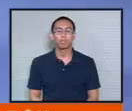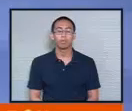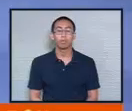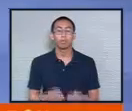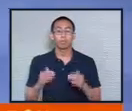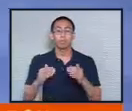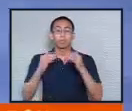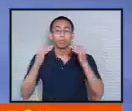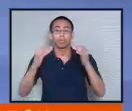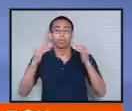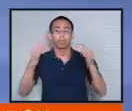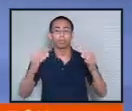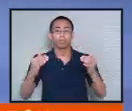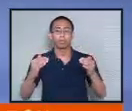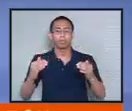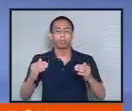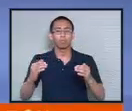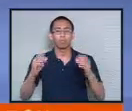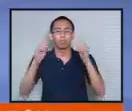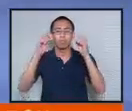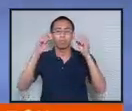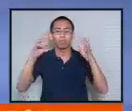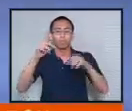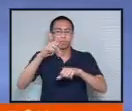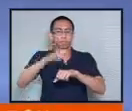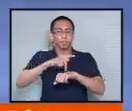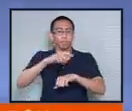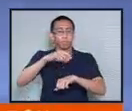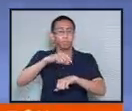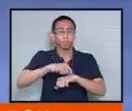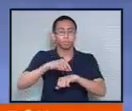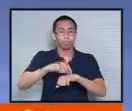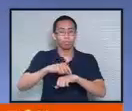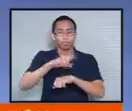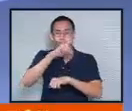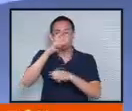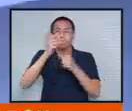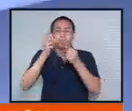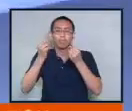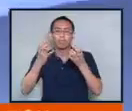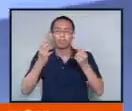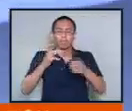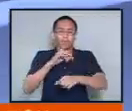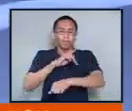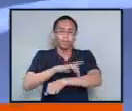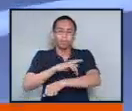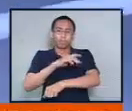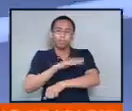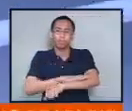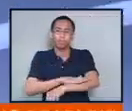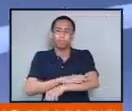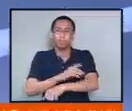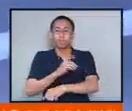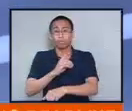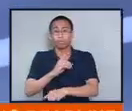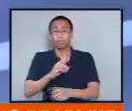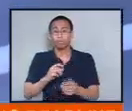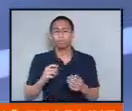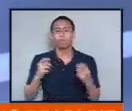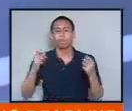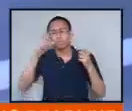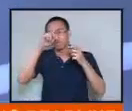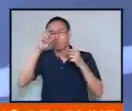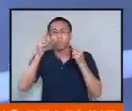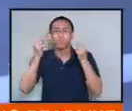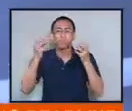Nagdeklara na ng state of calamity sa Paranaque dahil sa paglobo ng kaso ng dengue. Sinisi naman ng mga opisyal ang madalas na ulan sa